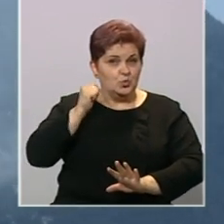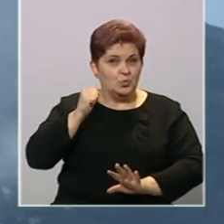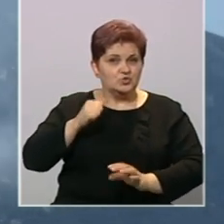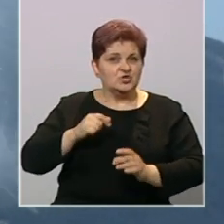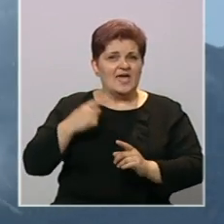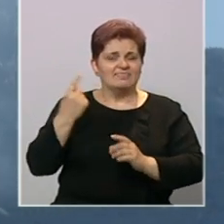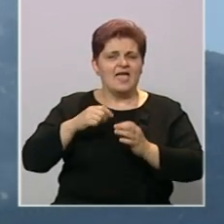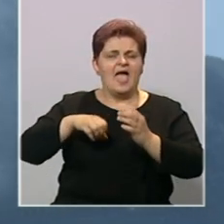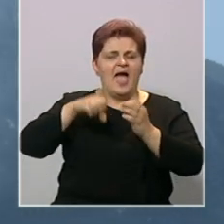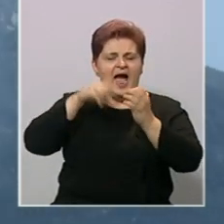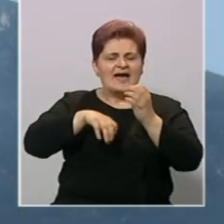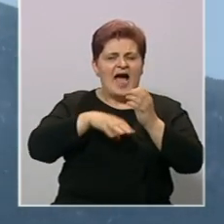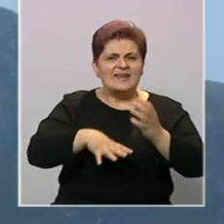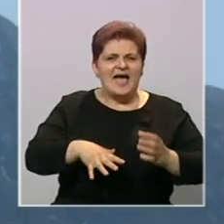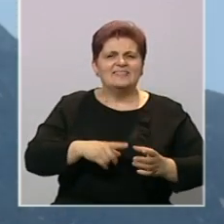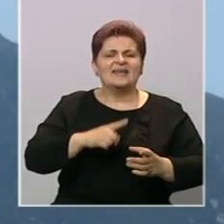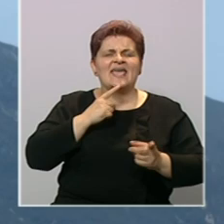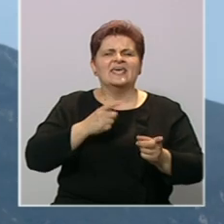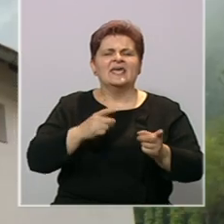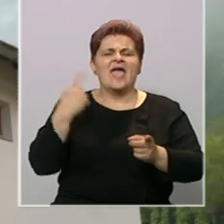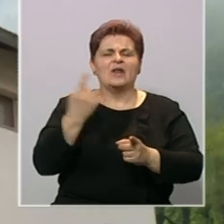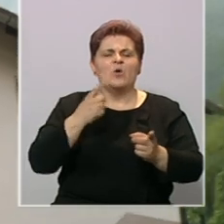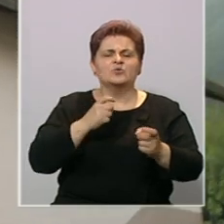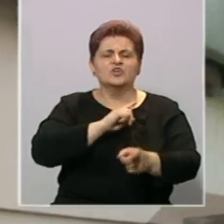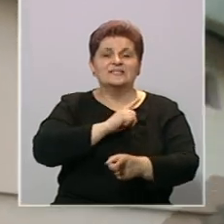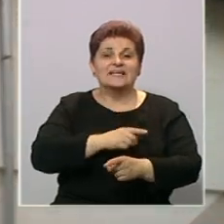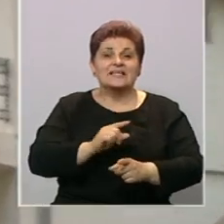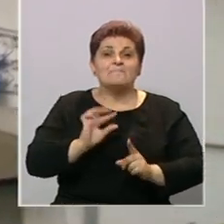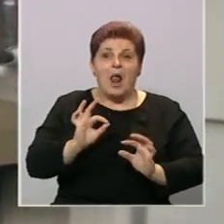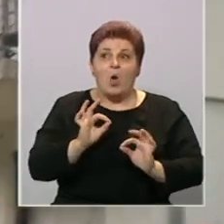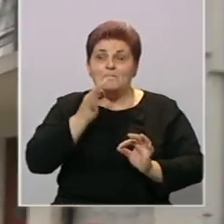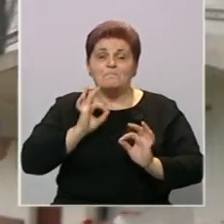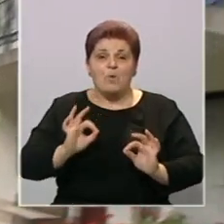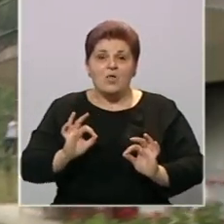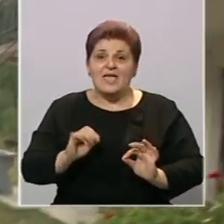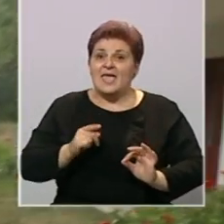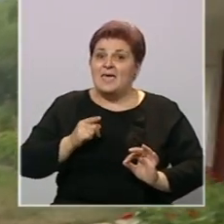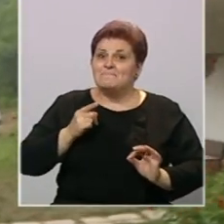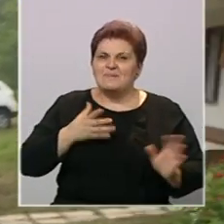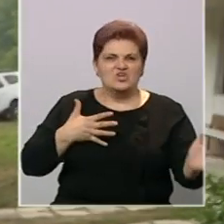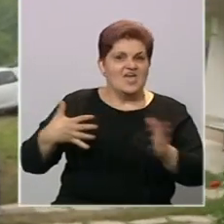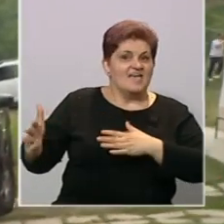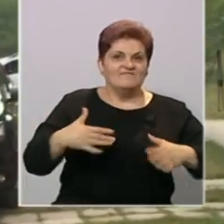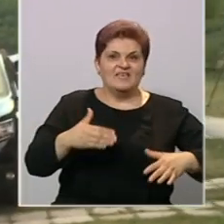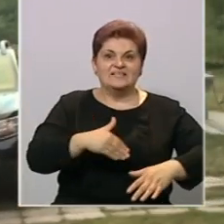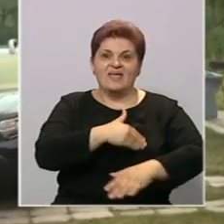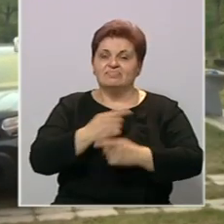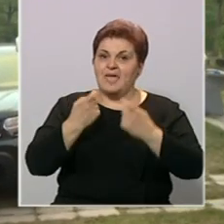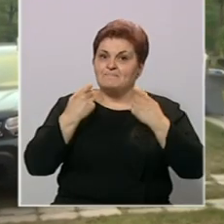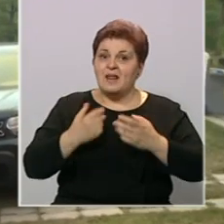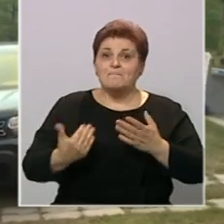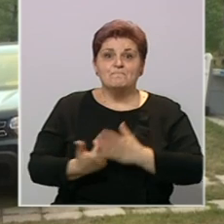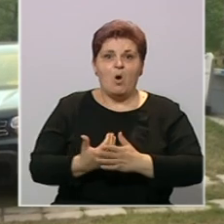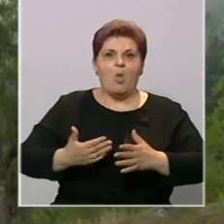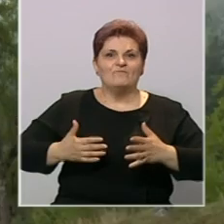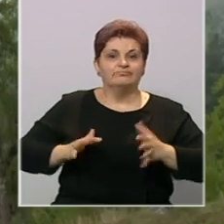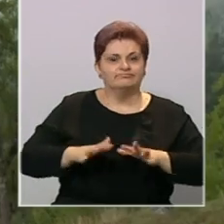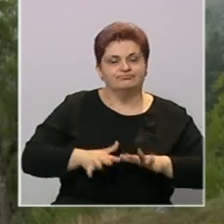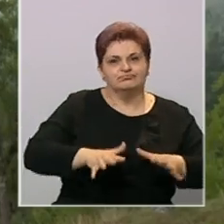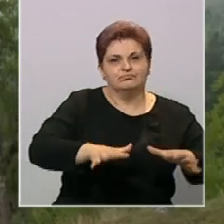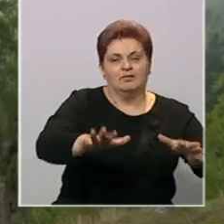kanadera i oružanih snaga na Blidinju te Boračkom jezeru malo se stabiliziralo, međutim vjetar i visoke temperature pogoduju da se požar ponovno